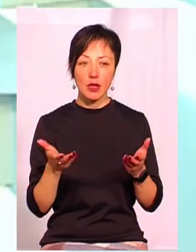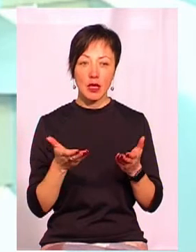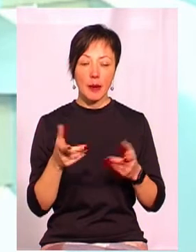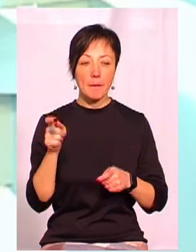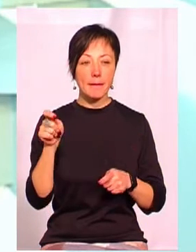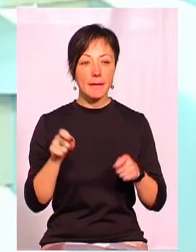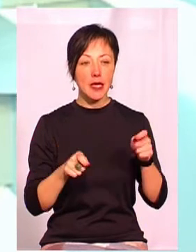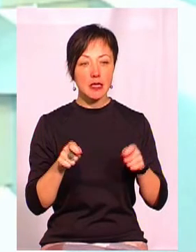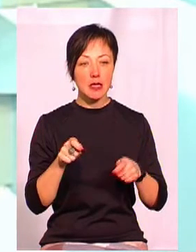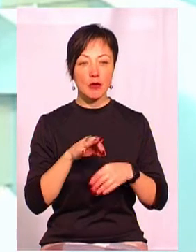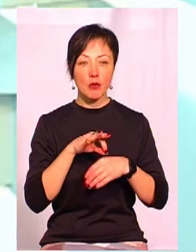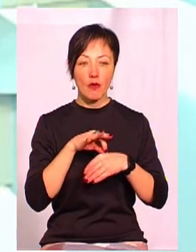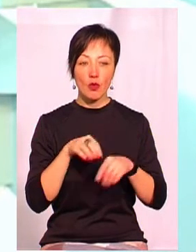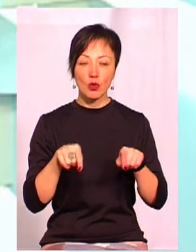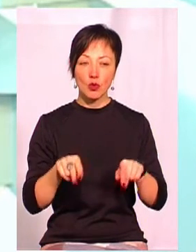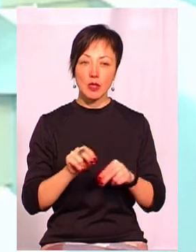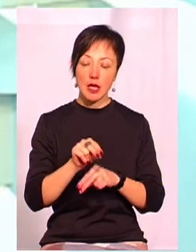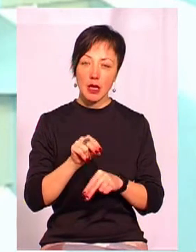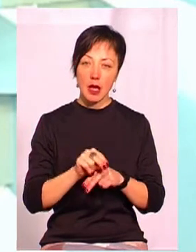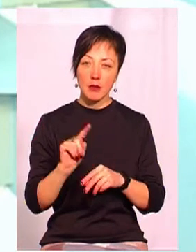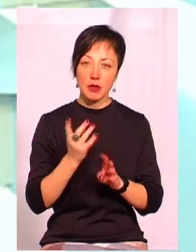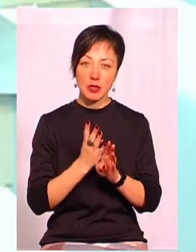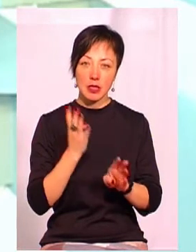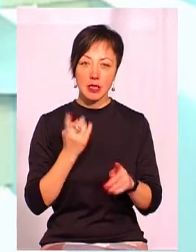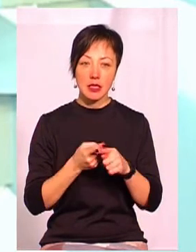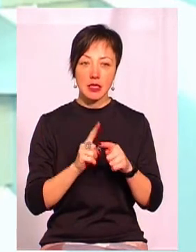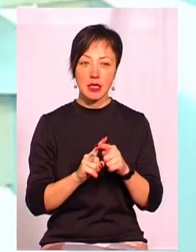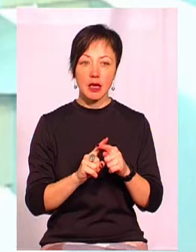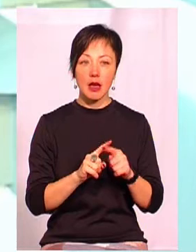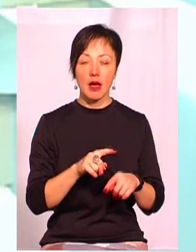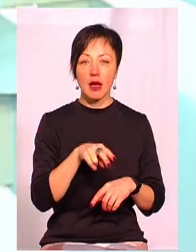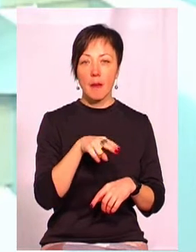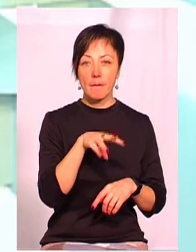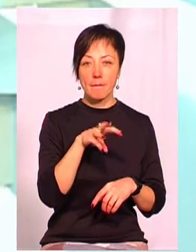які приїздили і проводили тут заняття. Насамперед, це Діти Марчір,